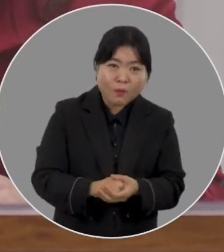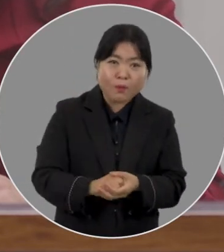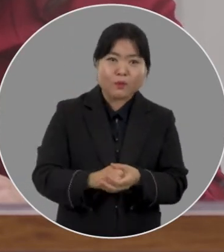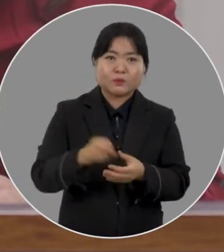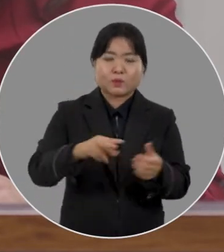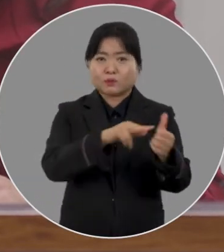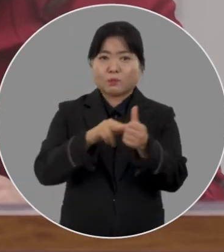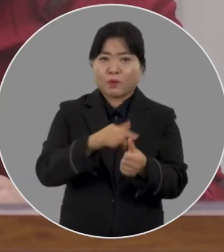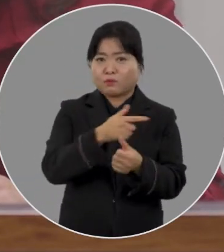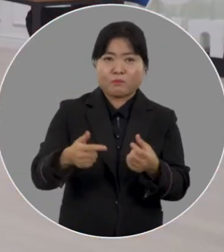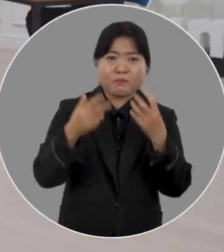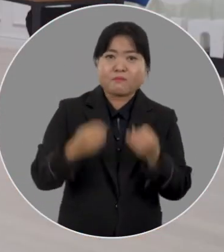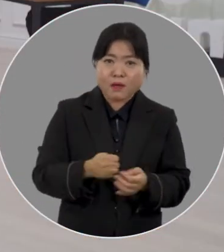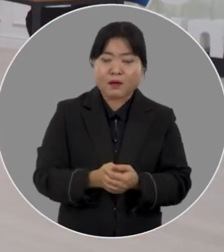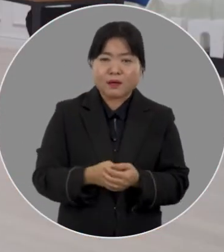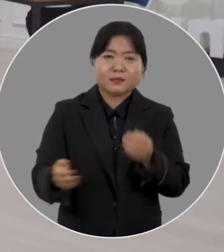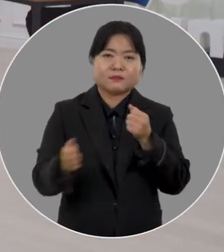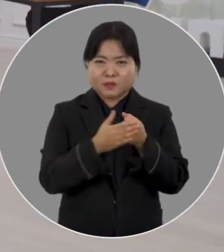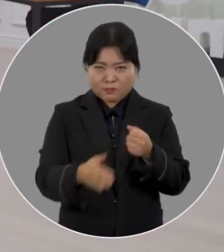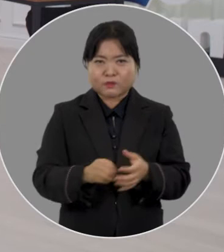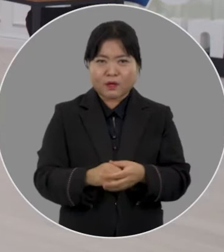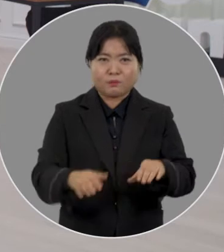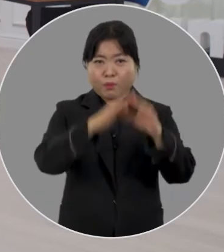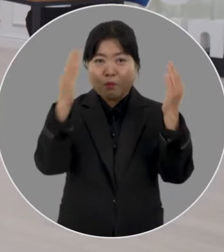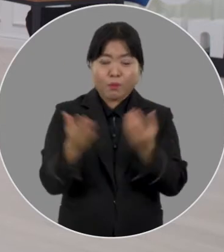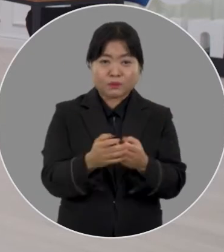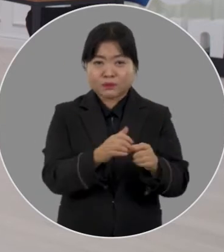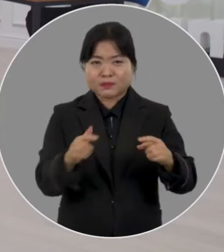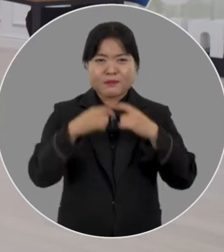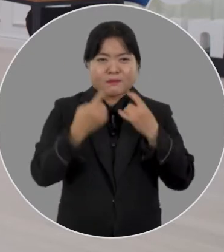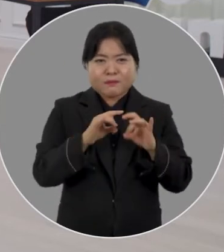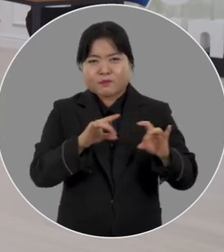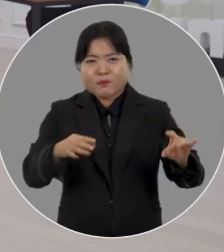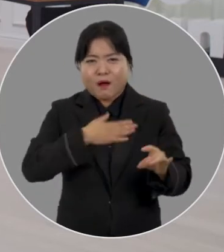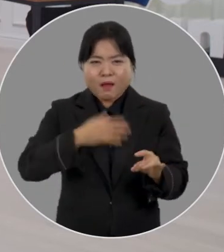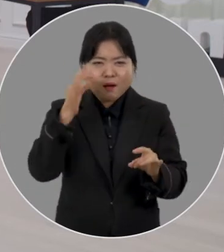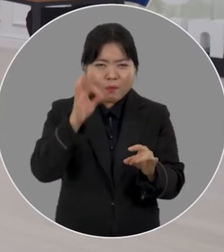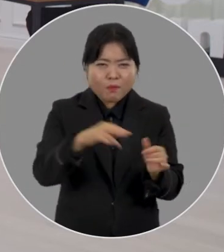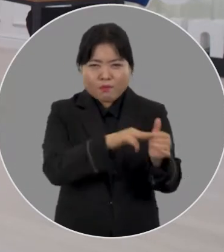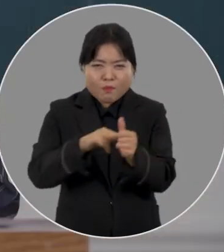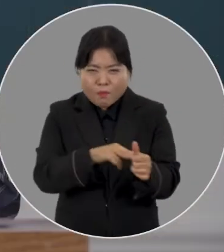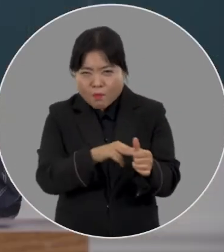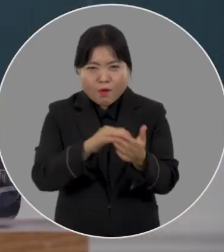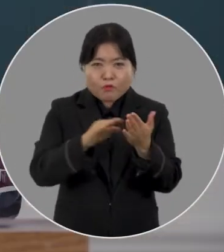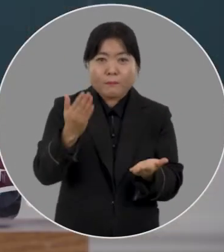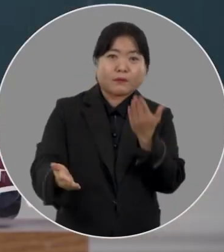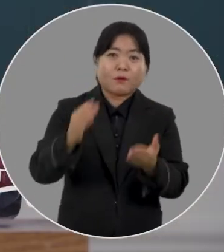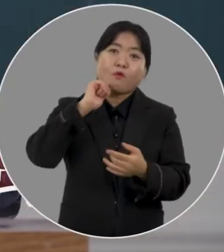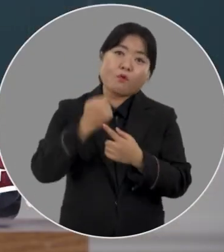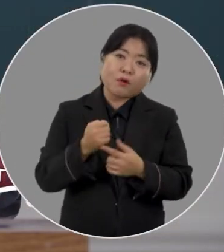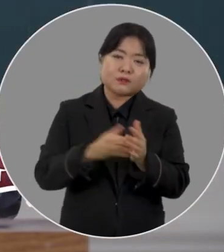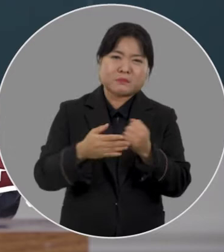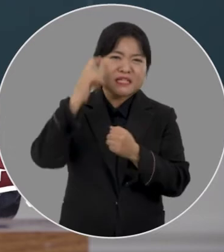그리고 정보가 또 너무 많아요. 그러니까 그러다 보니까 모든 걸 다 이렇게 개별적으로 알아보고 판단하기는 힘들고 인지적 구두쇠가